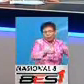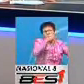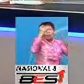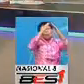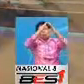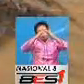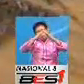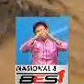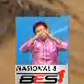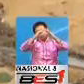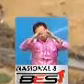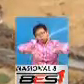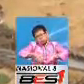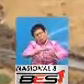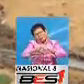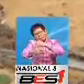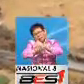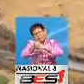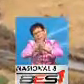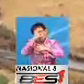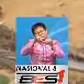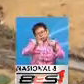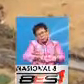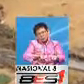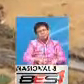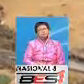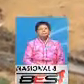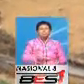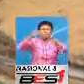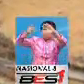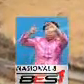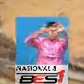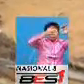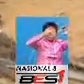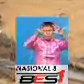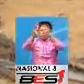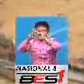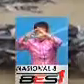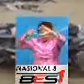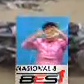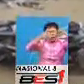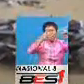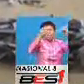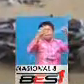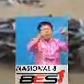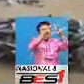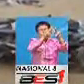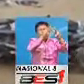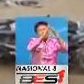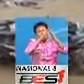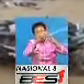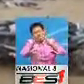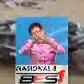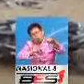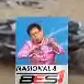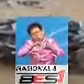kediaman mereka turut terhakis dan berbahaya untuk diduduki. Tinjauan ke kampung terbabit mendapati sebahagian besar rumah penduduk terbabit